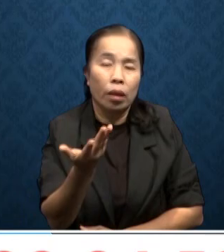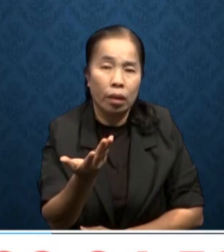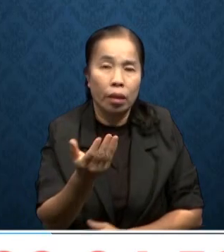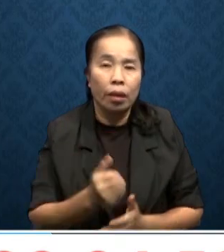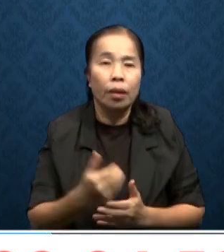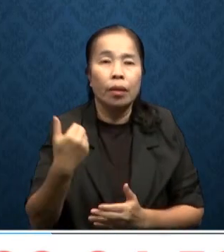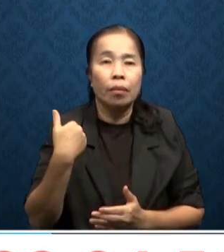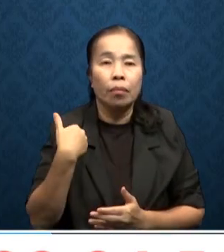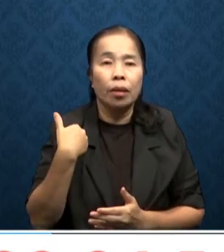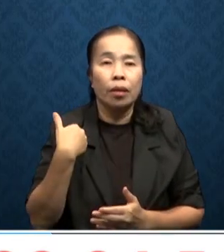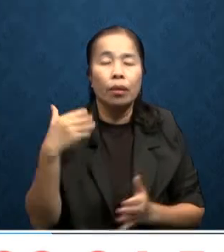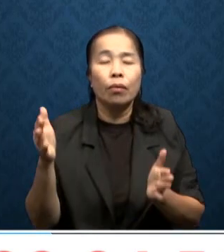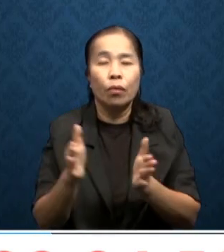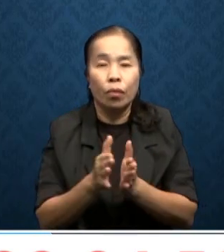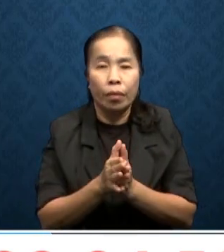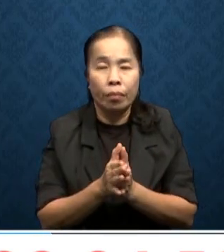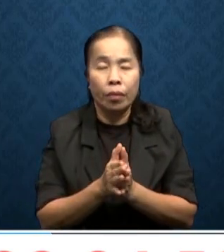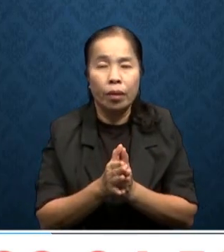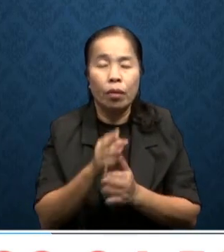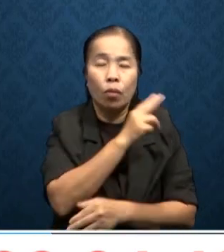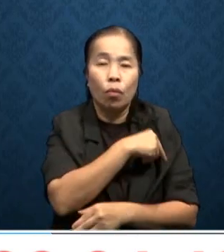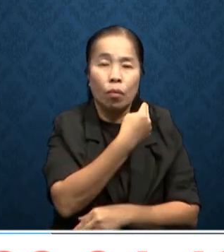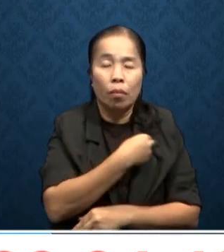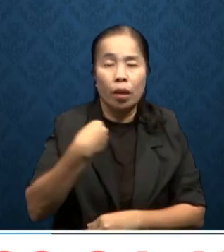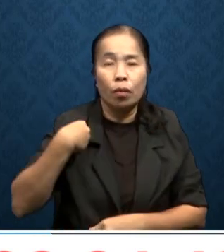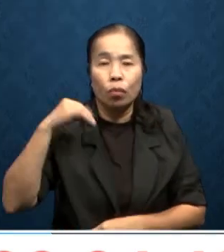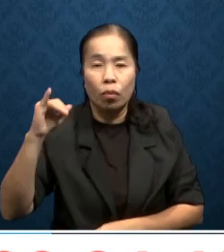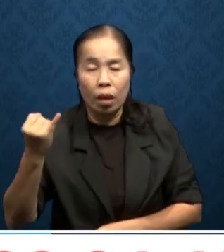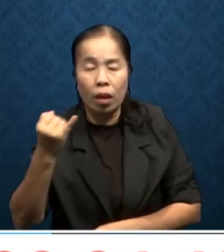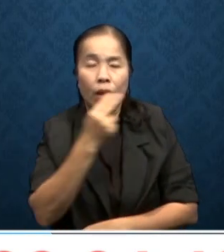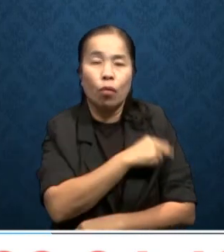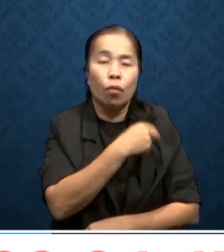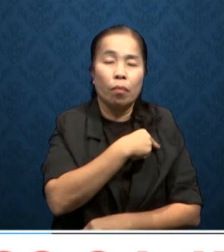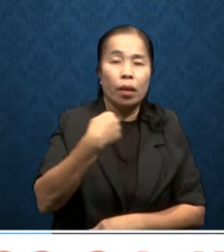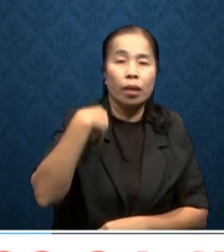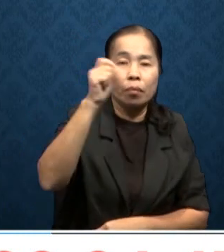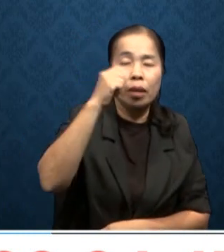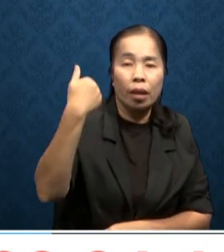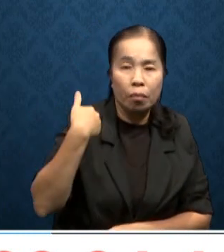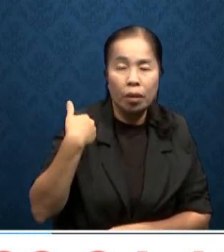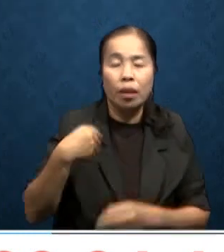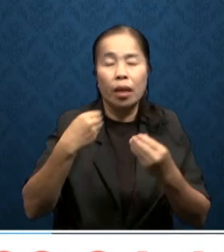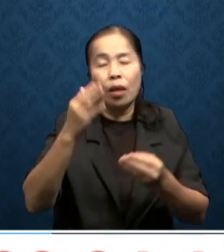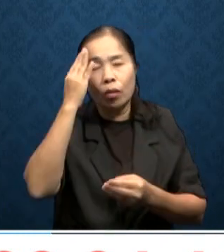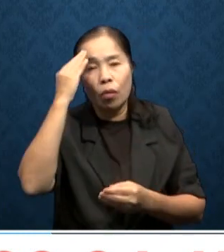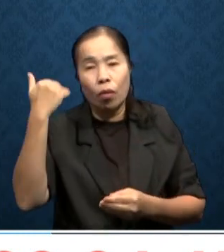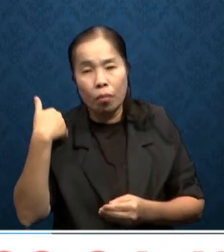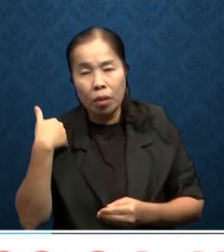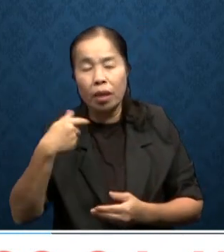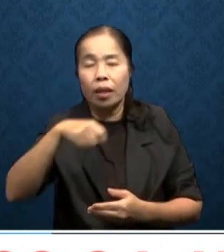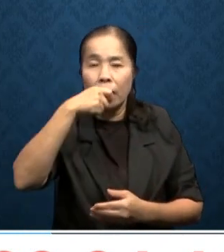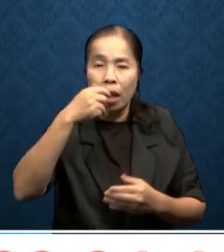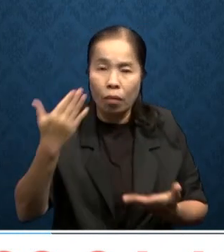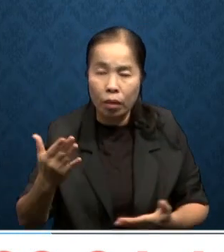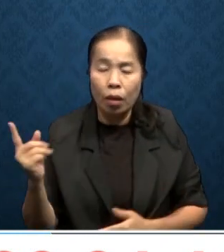ยงมีสองลายนะครับอยู่ที่โงชาบาลธรมศาสตมีที่พักมีเดินทางกตองกินข้าวเฝ้าลูกเฝ้าอะไรของเขา